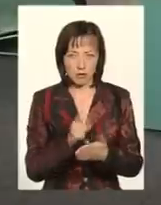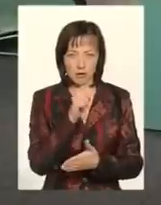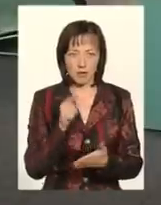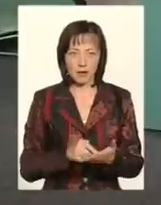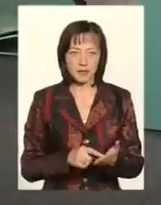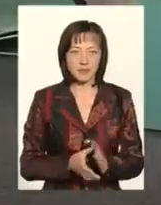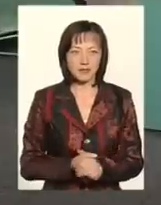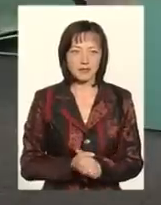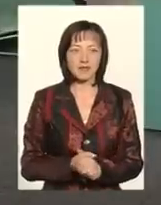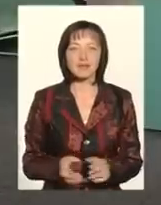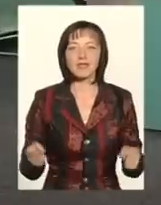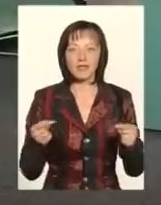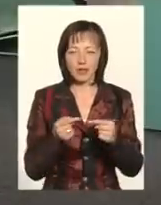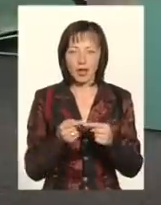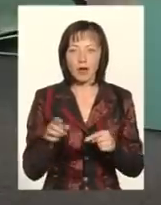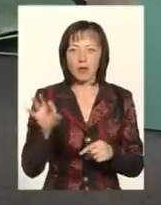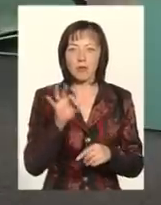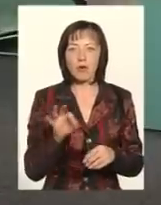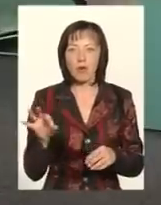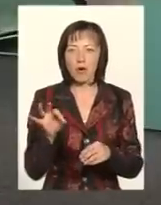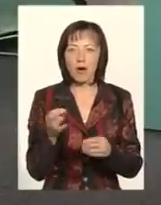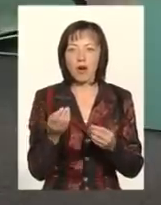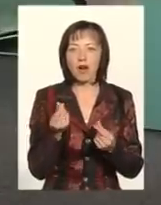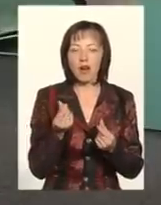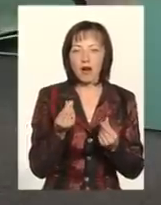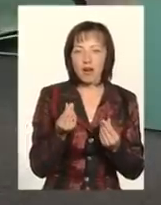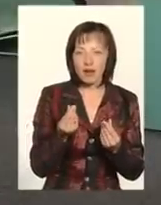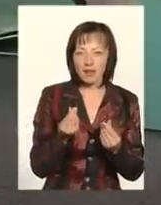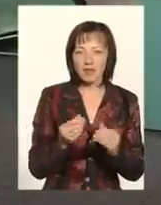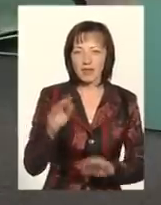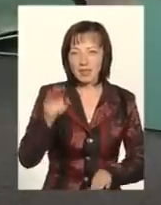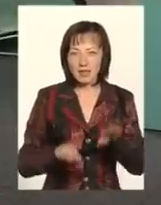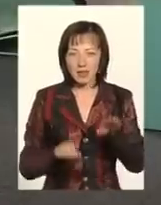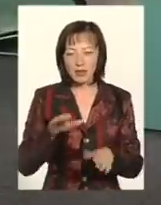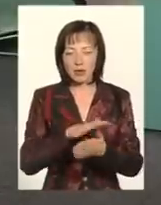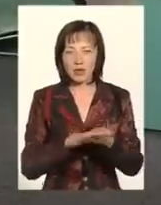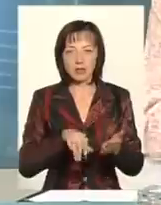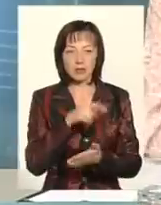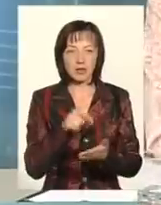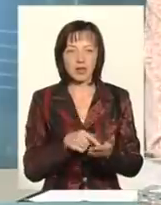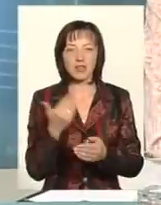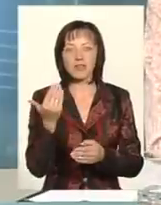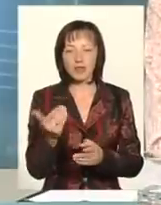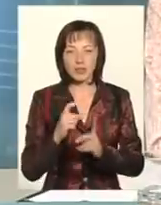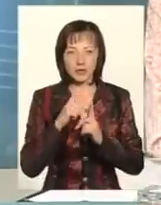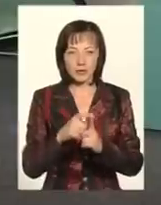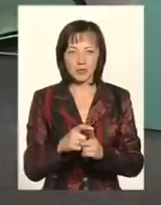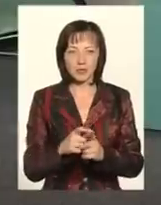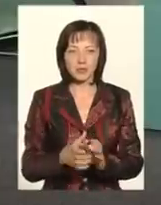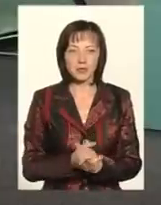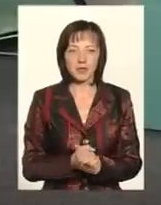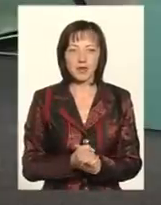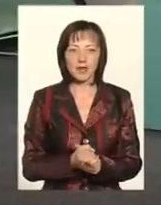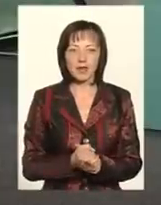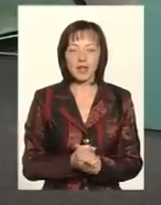точно власне по поводу девальвації гривни подальших питань пане Сергію будь ласка ее От